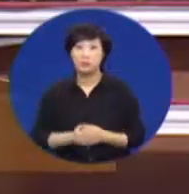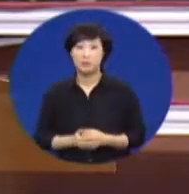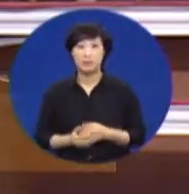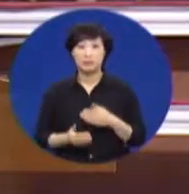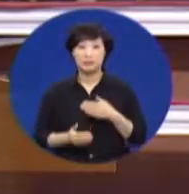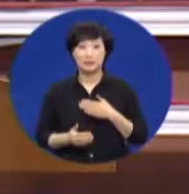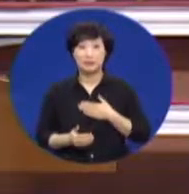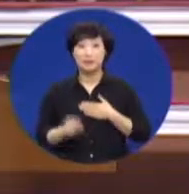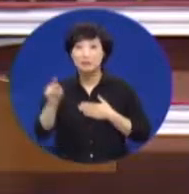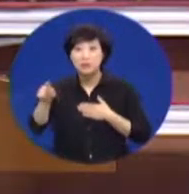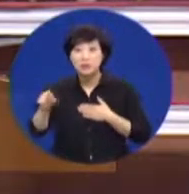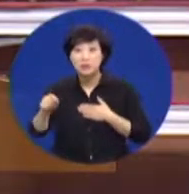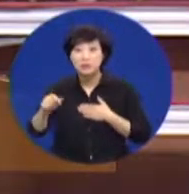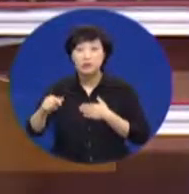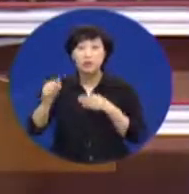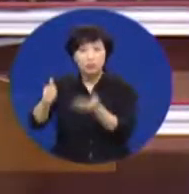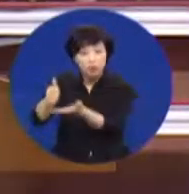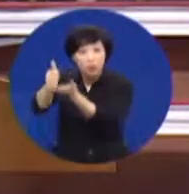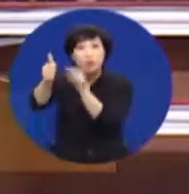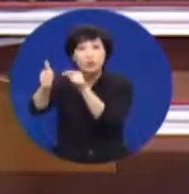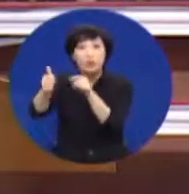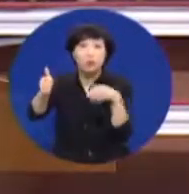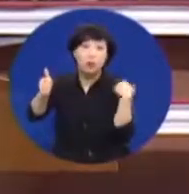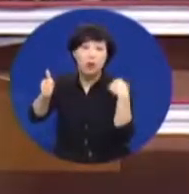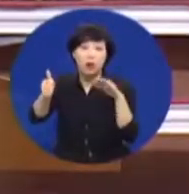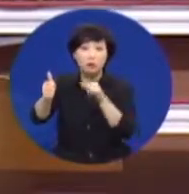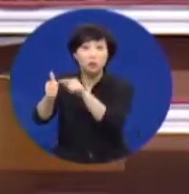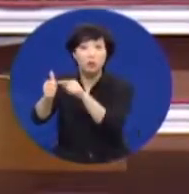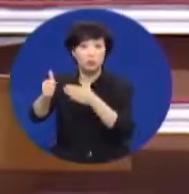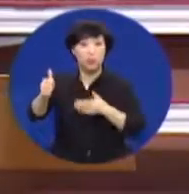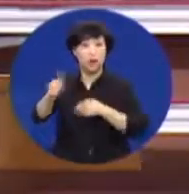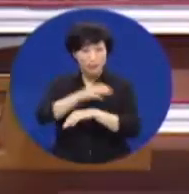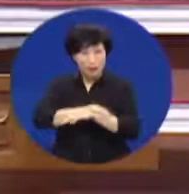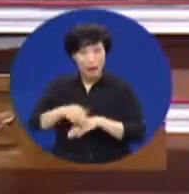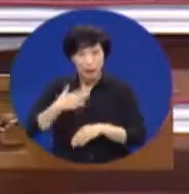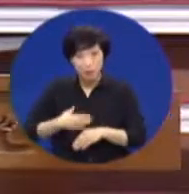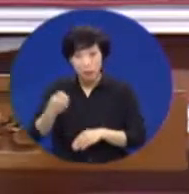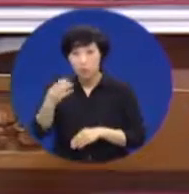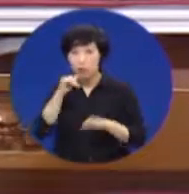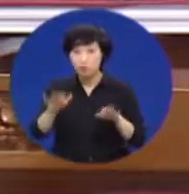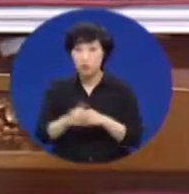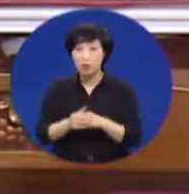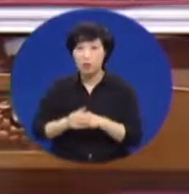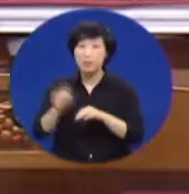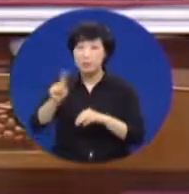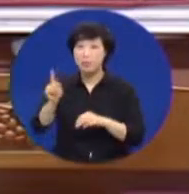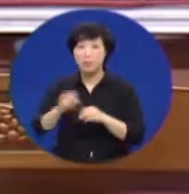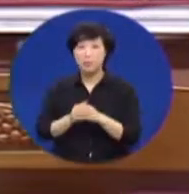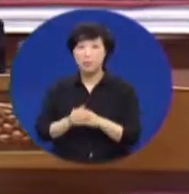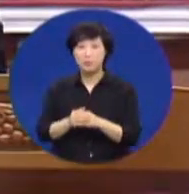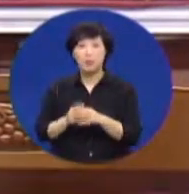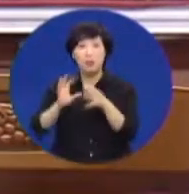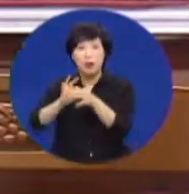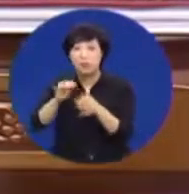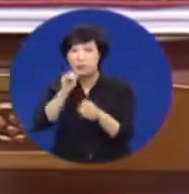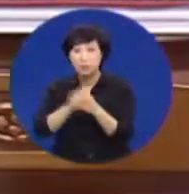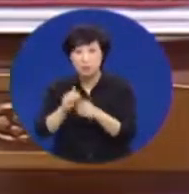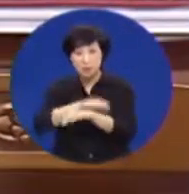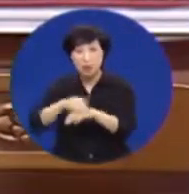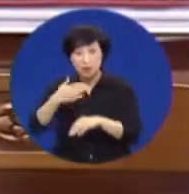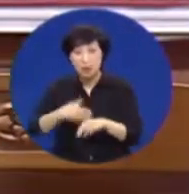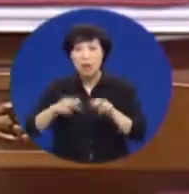너는 나를 모를 것이다. 근데 나는 너를 잘 안다. 이러고 저러고 잘 알아.